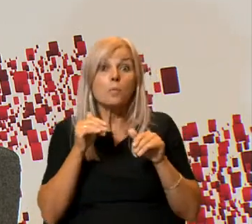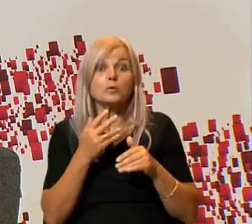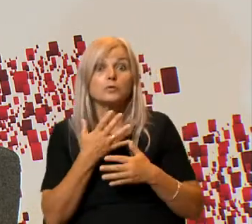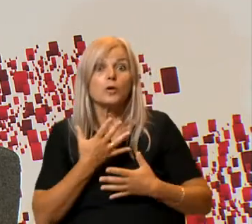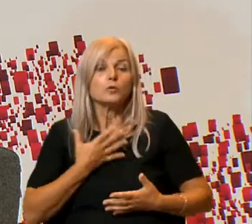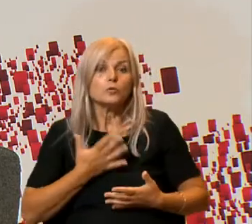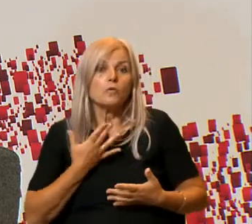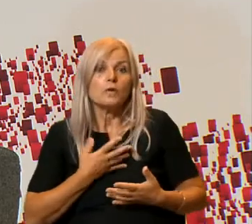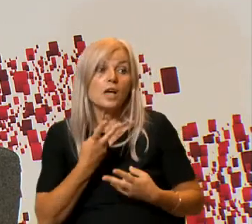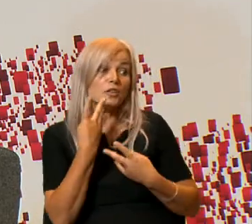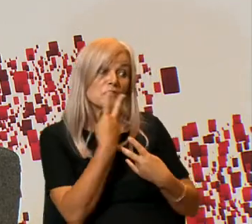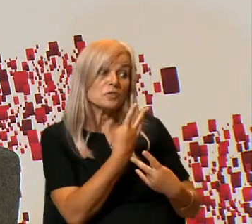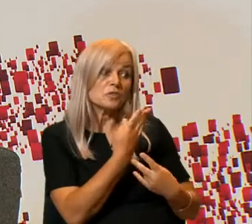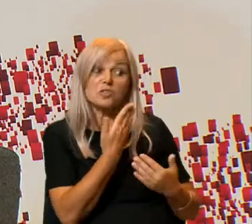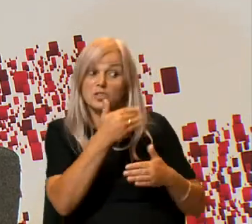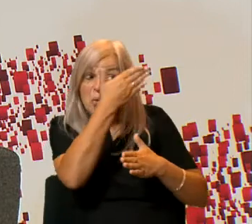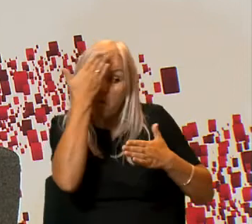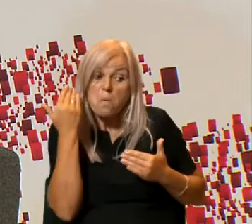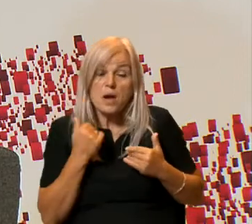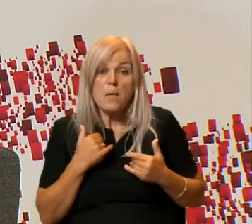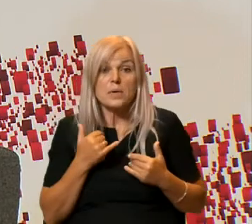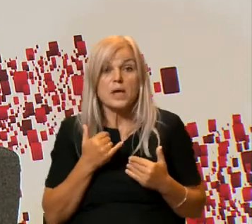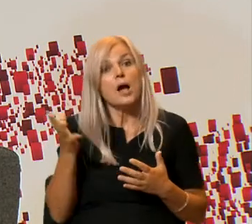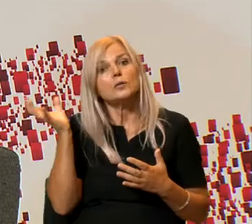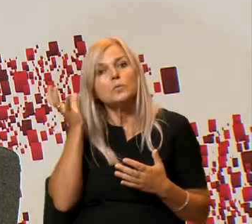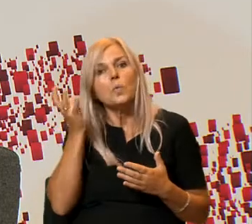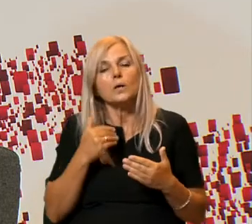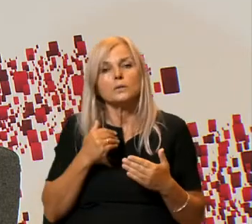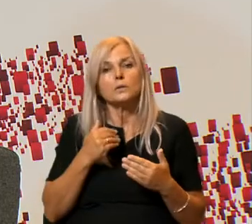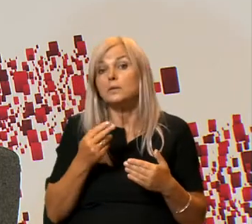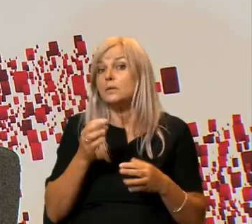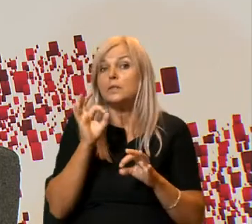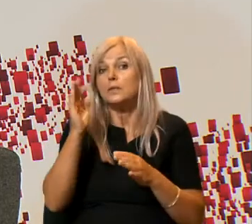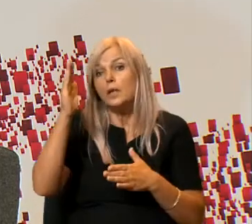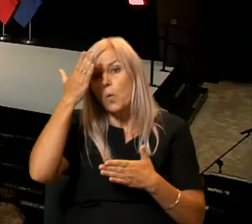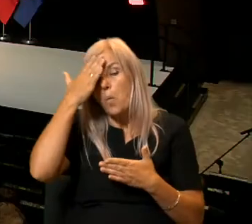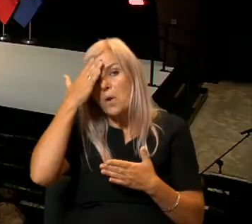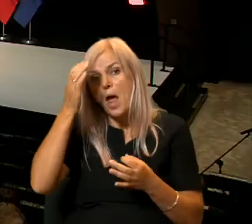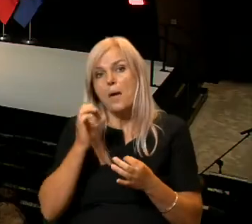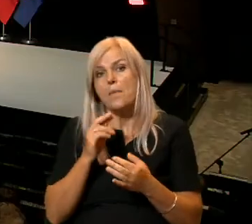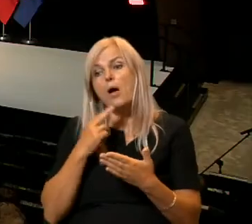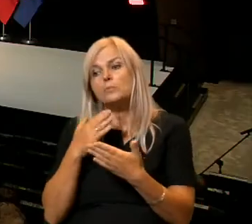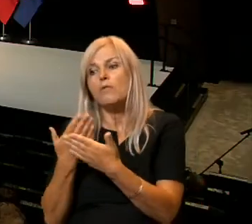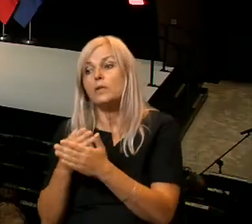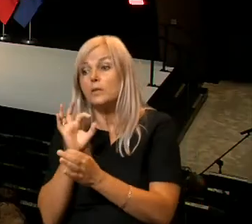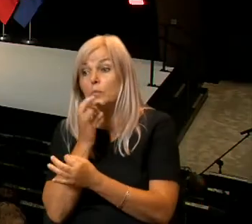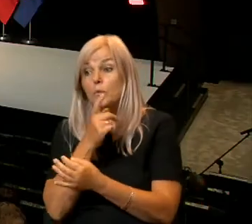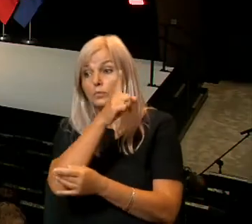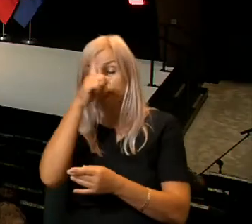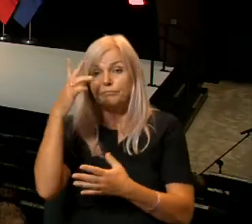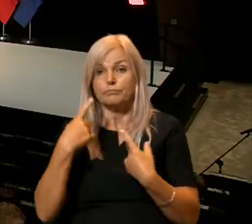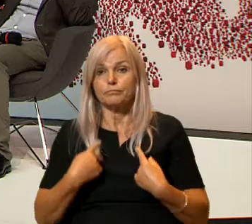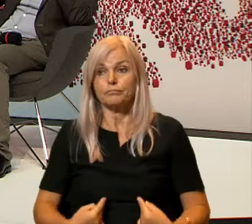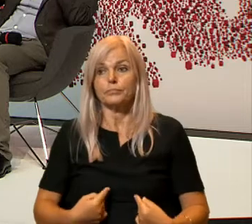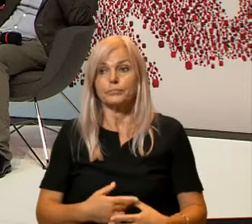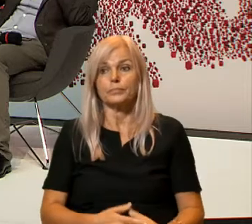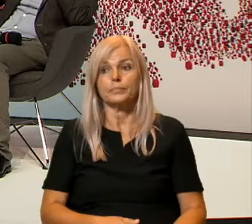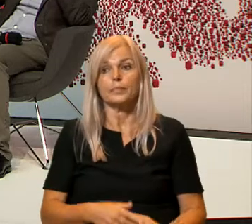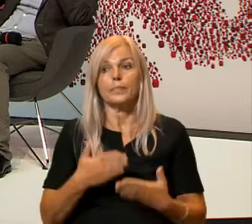i nie umiemy jej słuchać, czy jej odpowiadać. To na razie tyle. Jak będzie jeszcze czas, to chętnie dopowiem. Bardzo